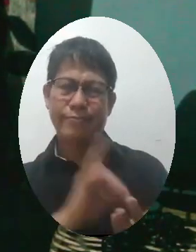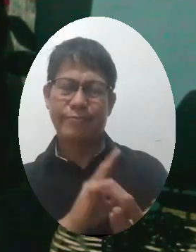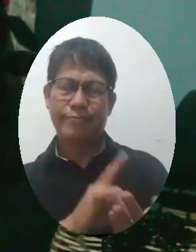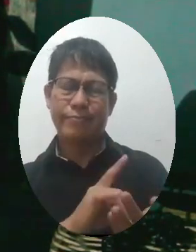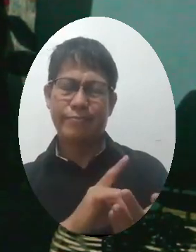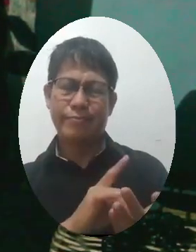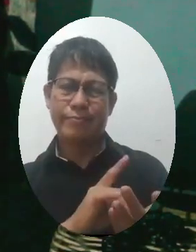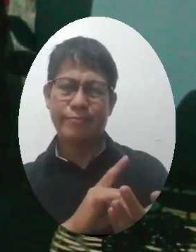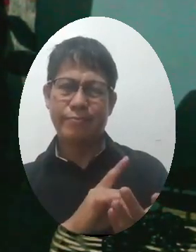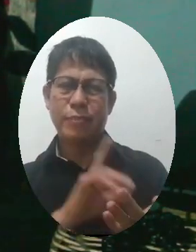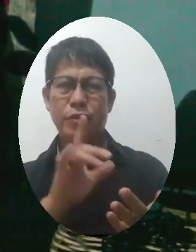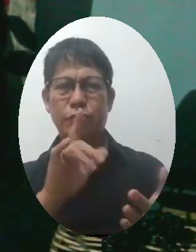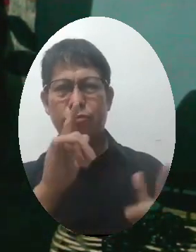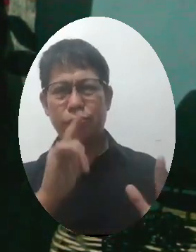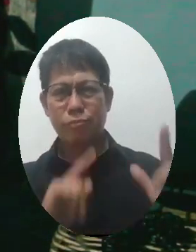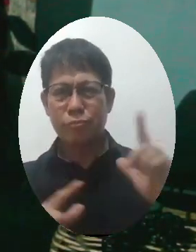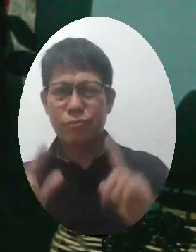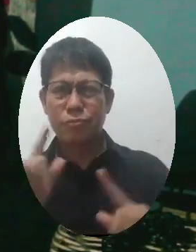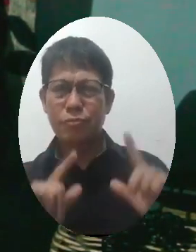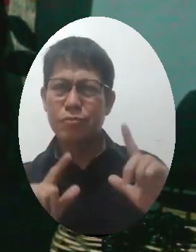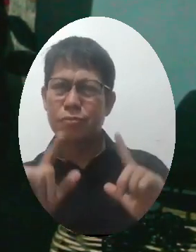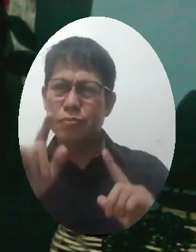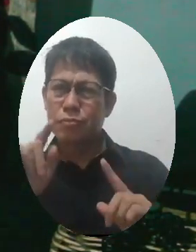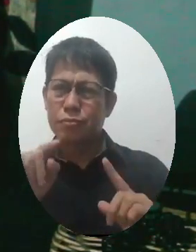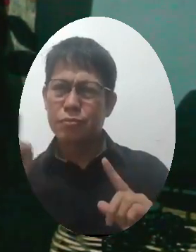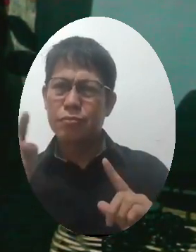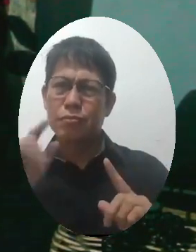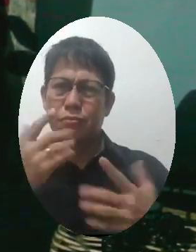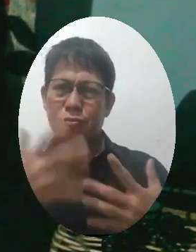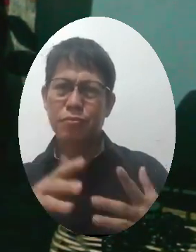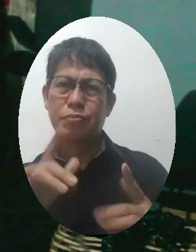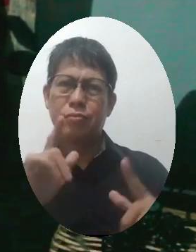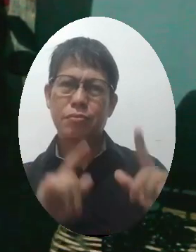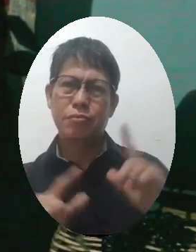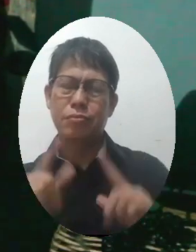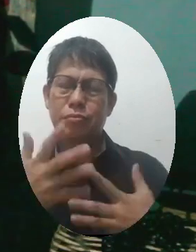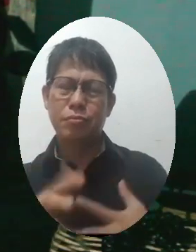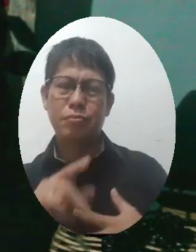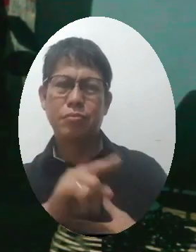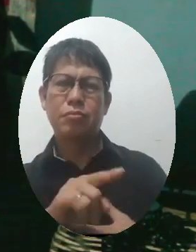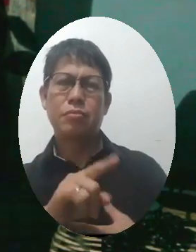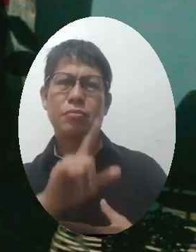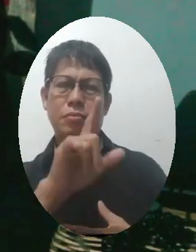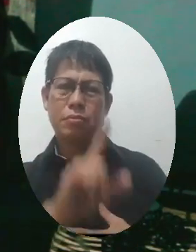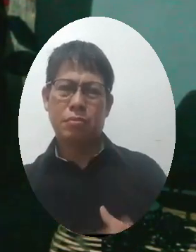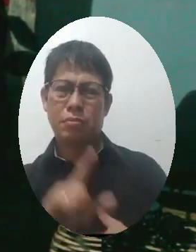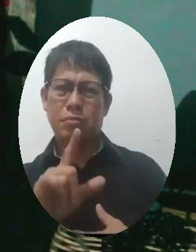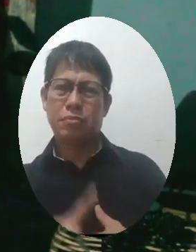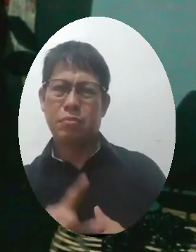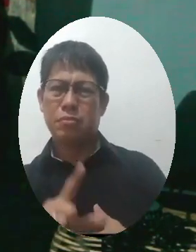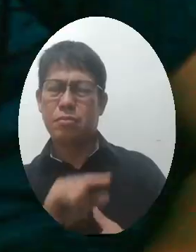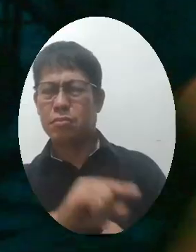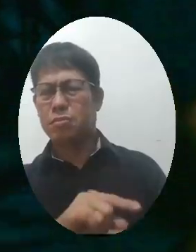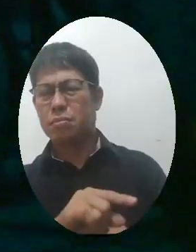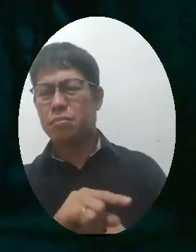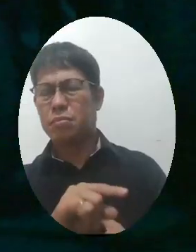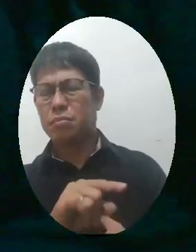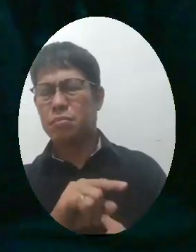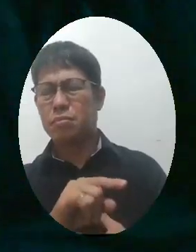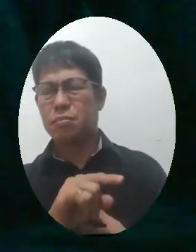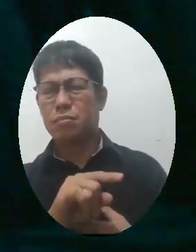doktor. Tapos, pinalaboratory siya. Nung paglab sa kanya, medyo mababa na yung mga